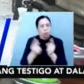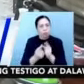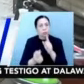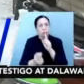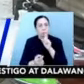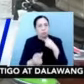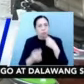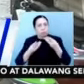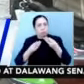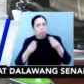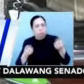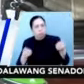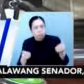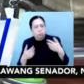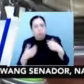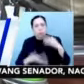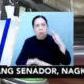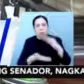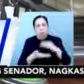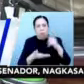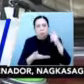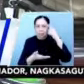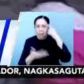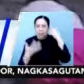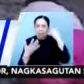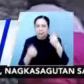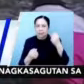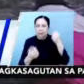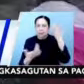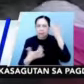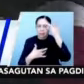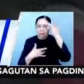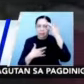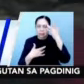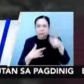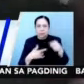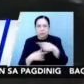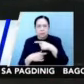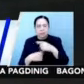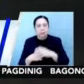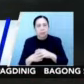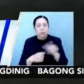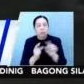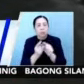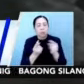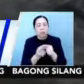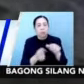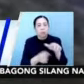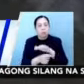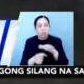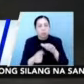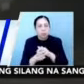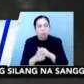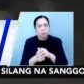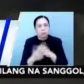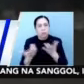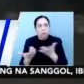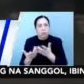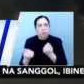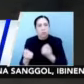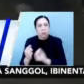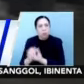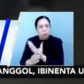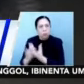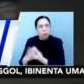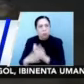at nakakabawa sa mental illness ang microdosing. Sila yung grupo na nagko-cultivate ng mushroom. Advocate kasi sila